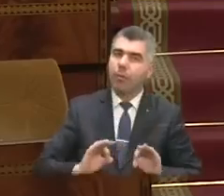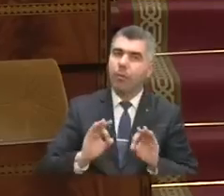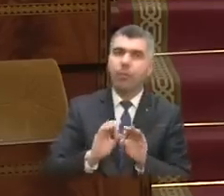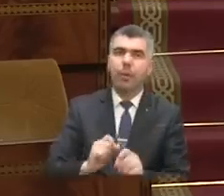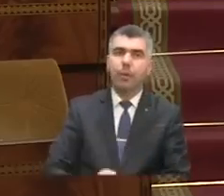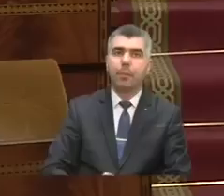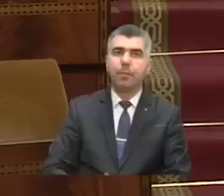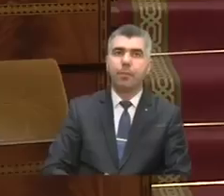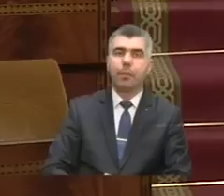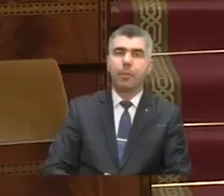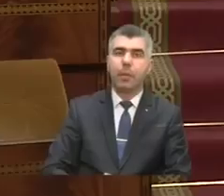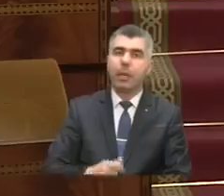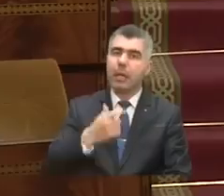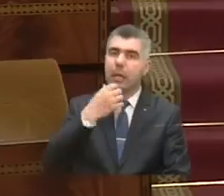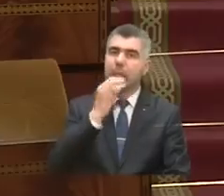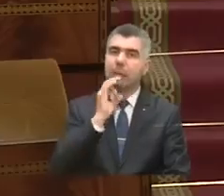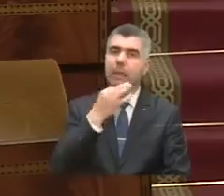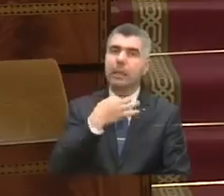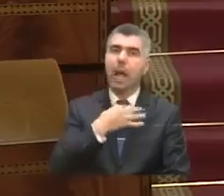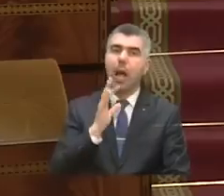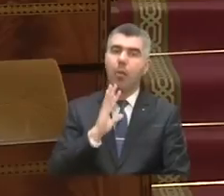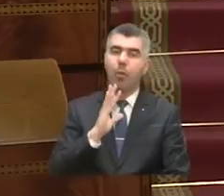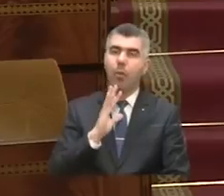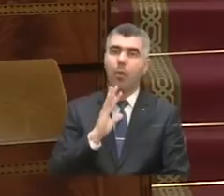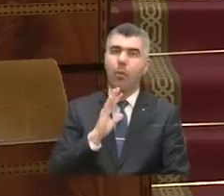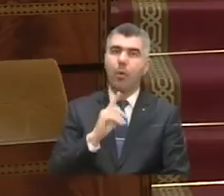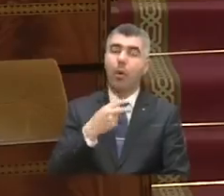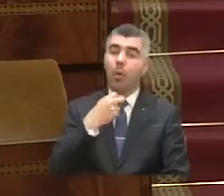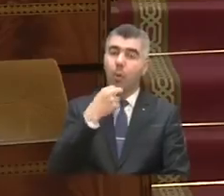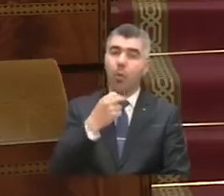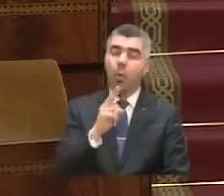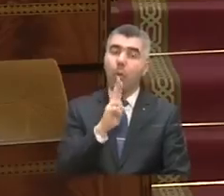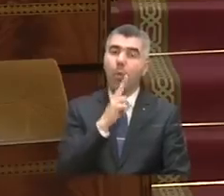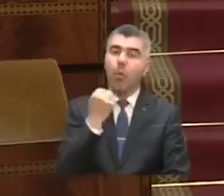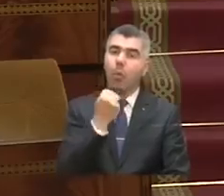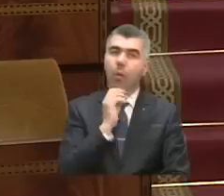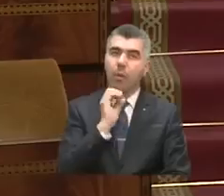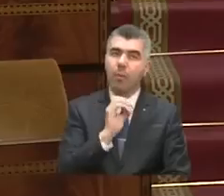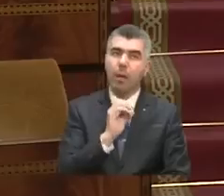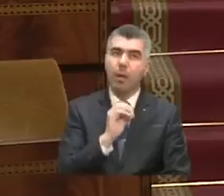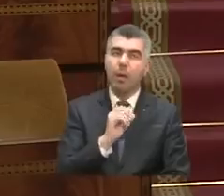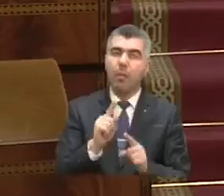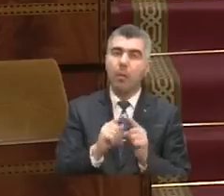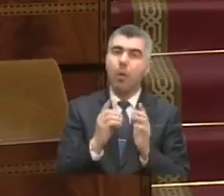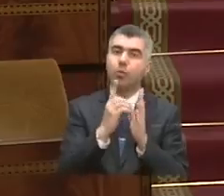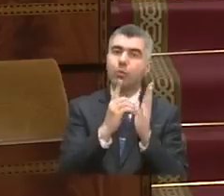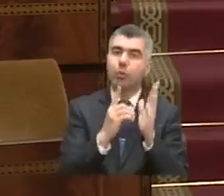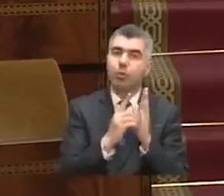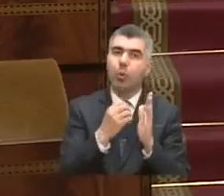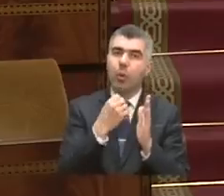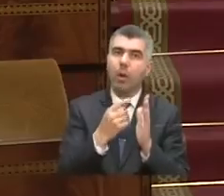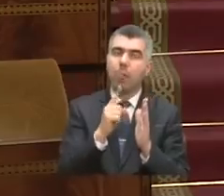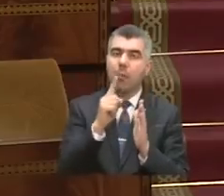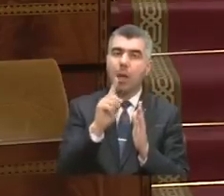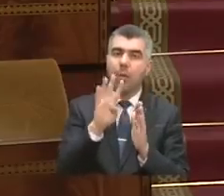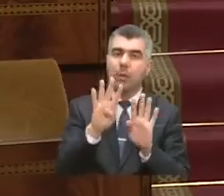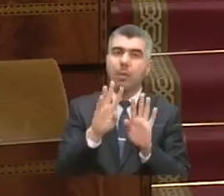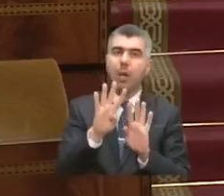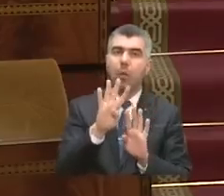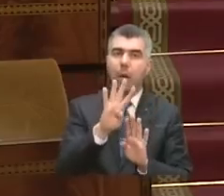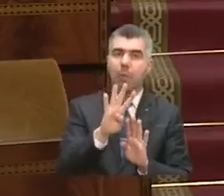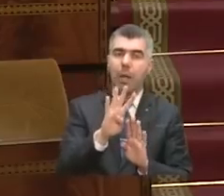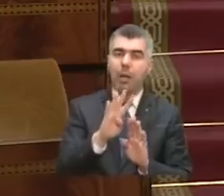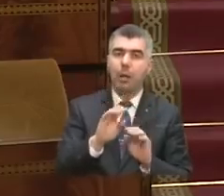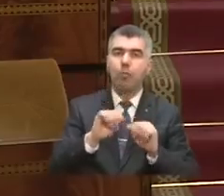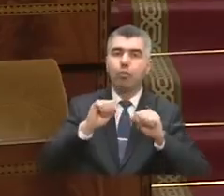هذا شأن ديالنا احنا الداخلي، احنا ملي تكلمنا له على الحكومة، الحكومة تكلمنا له بالدستور فصل 148 كيقول لك